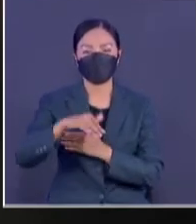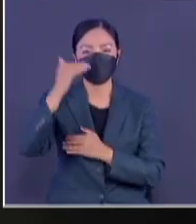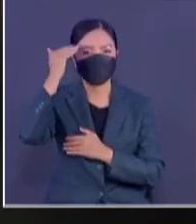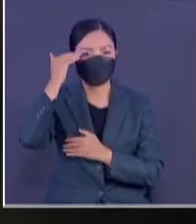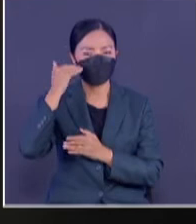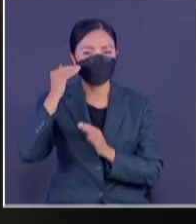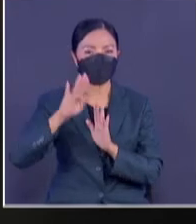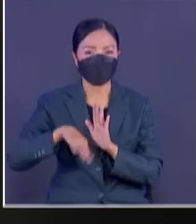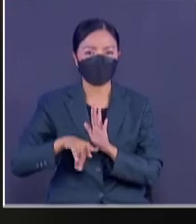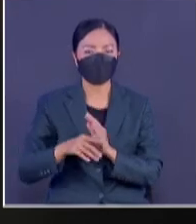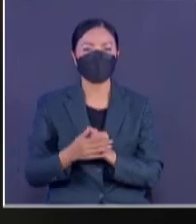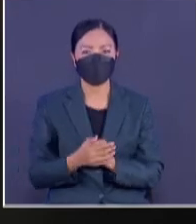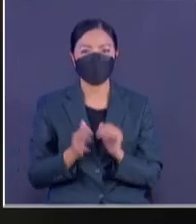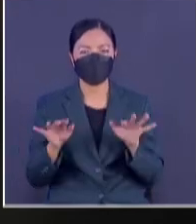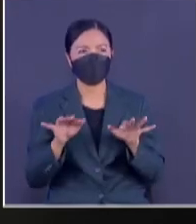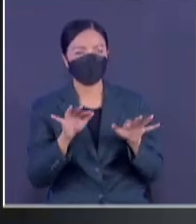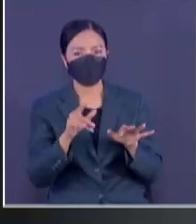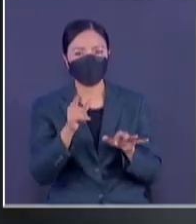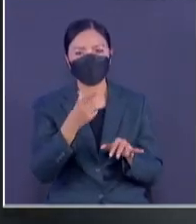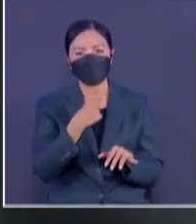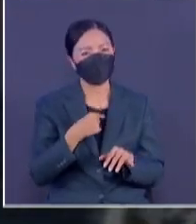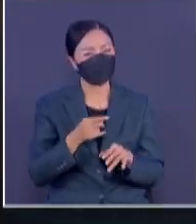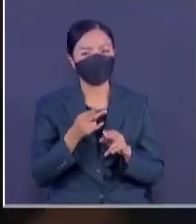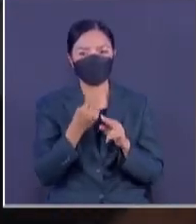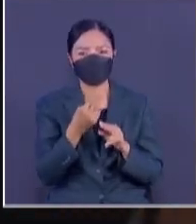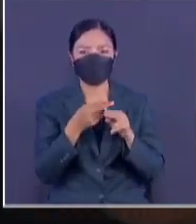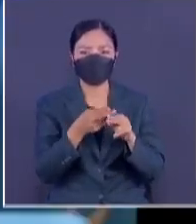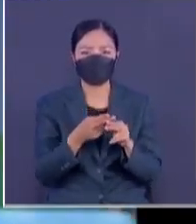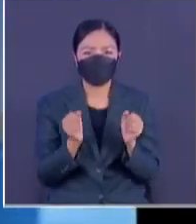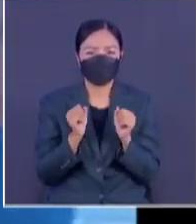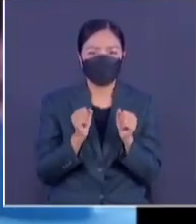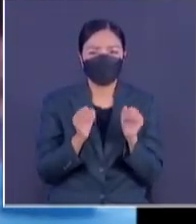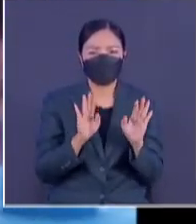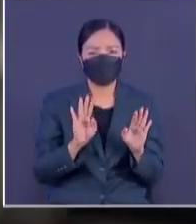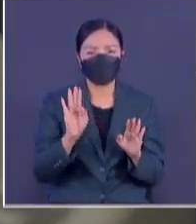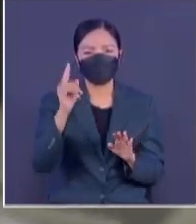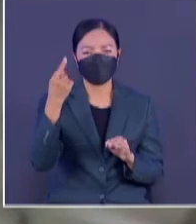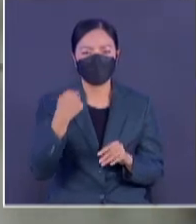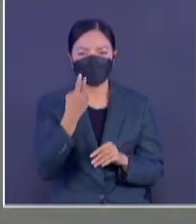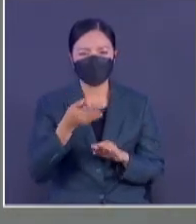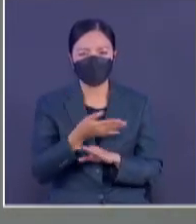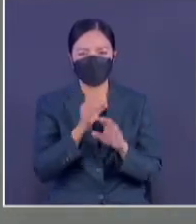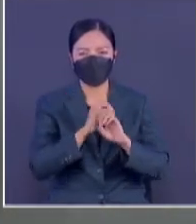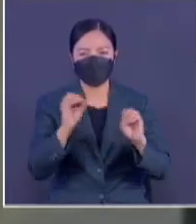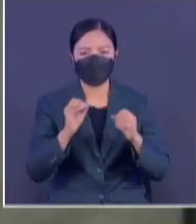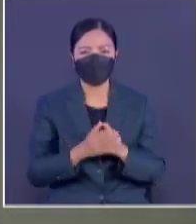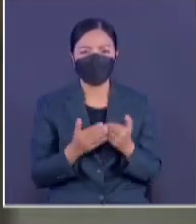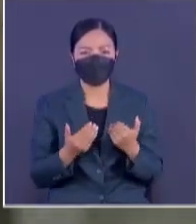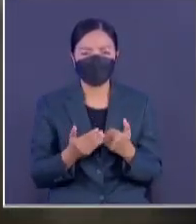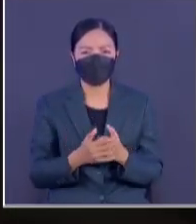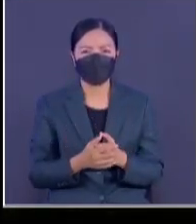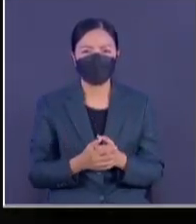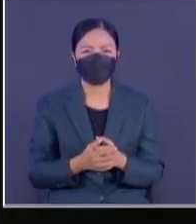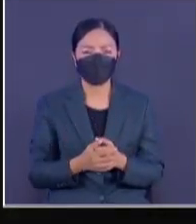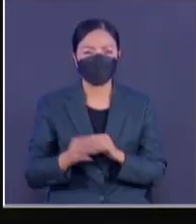ใต้ค่ะเนื่องจากสะกดใจผู้ชมด้วยเอกลักษณ์เฉพาะตัวสร้างความสยองในรูปแบบใหม่ที่ไม่เคยเห็นมาก่อนดังนั้นนะคะการที่ภ